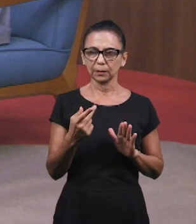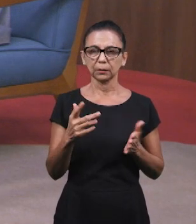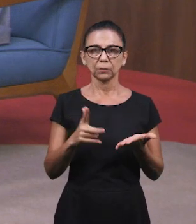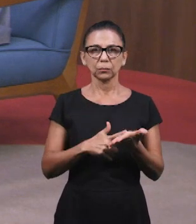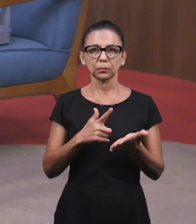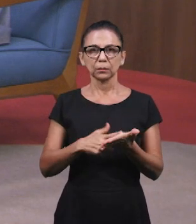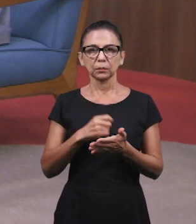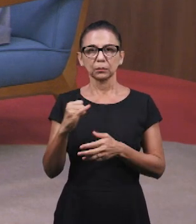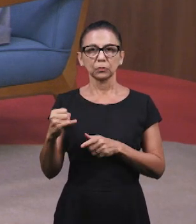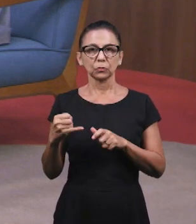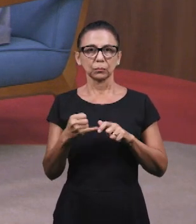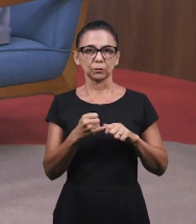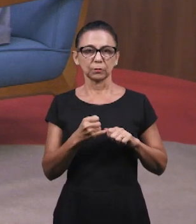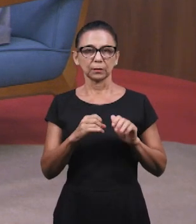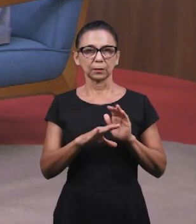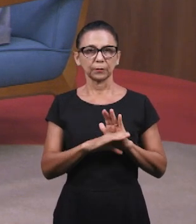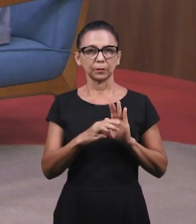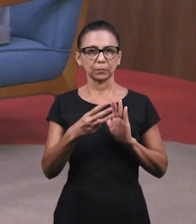3, verset 1.